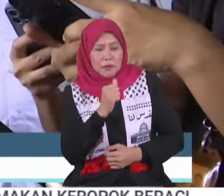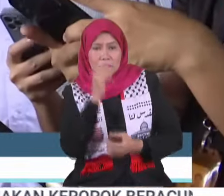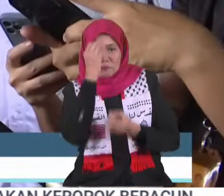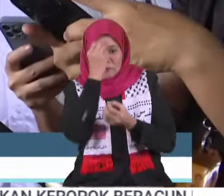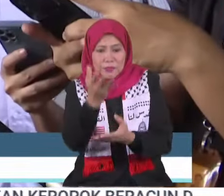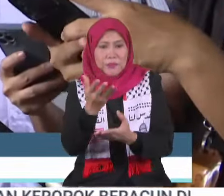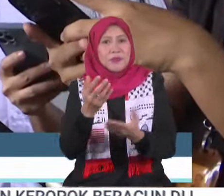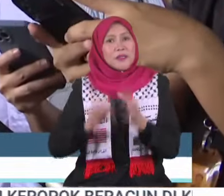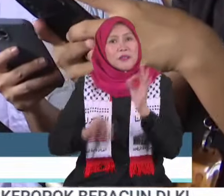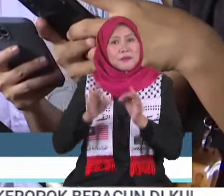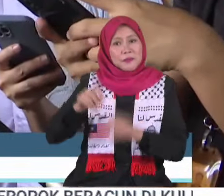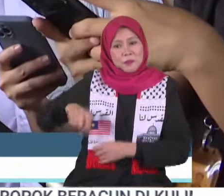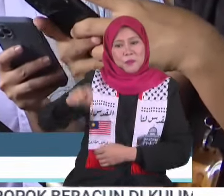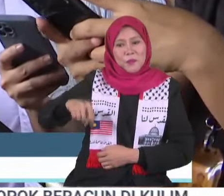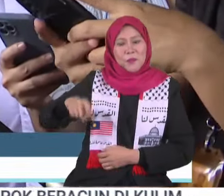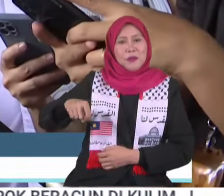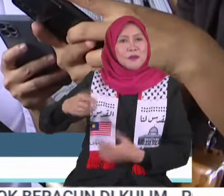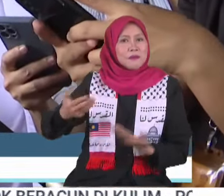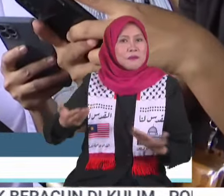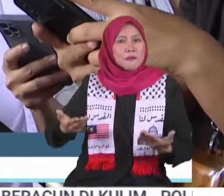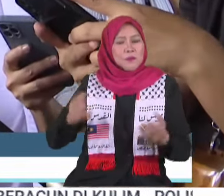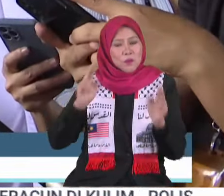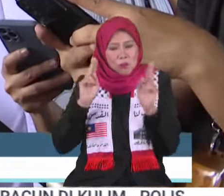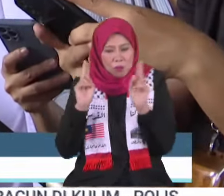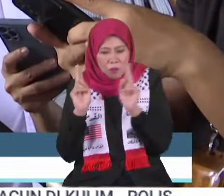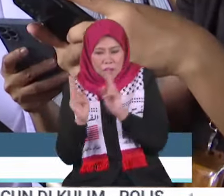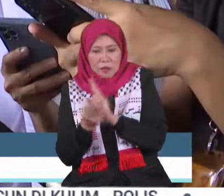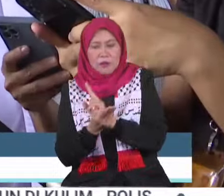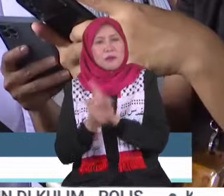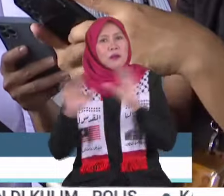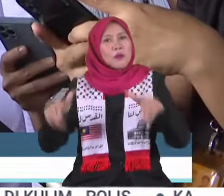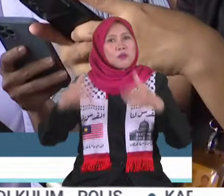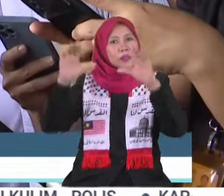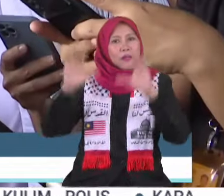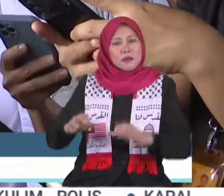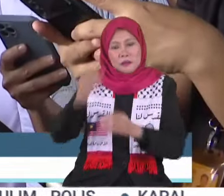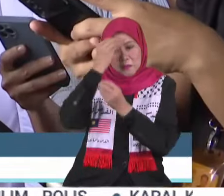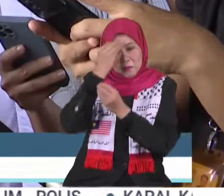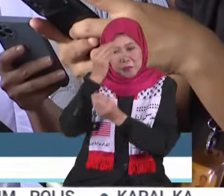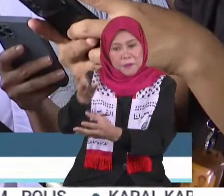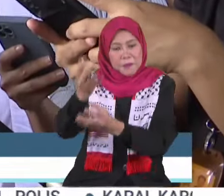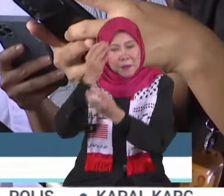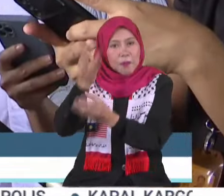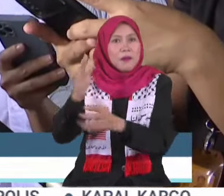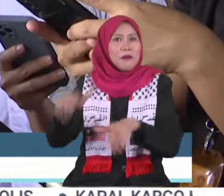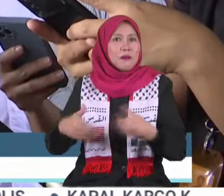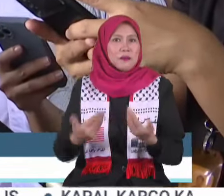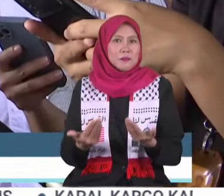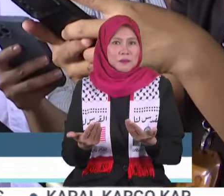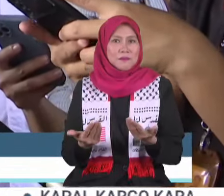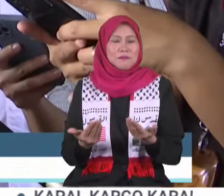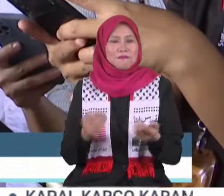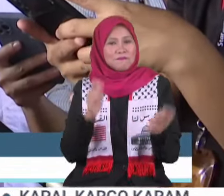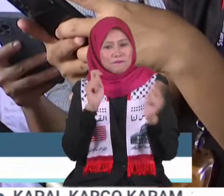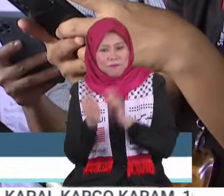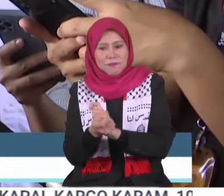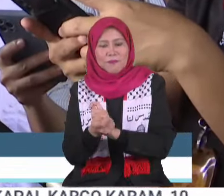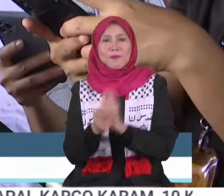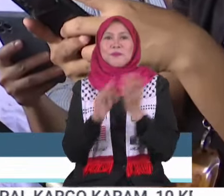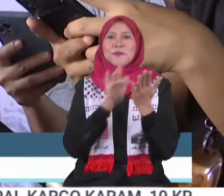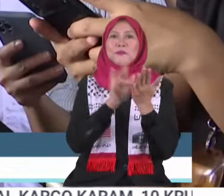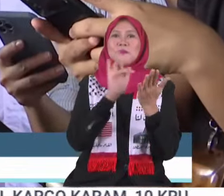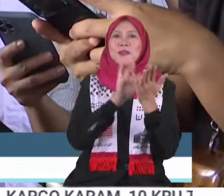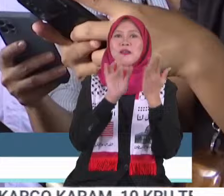sekiranya ada keperluan untuk melakukan perubahan cara kita menyampaikan maklumat ini dalam keadaan media